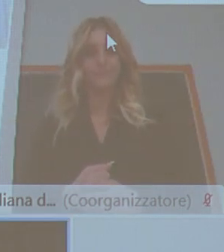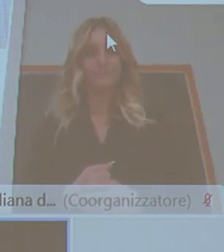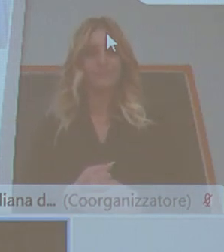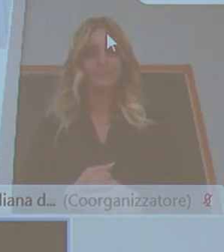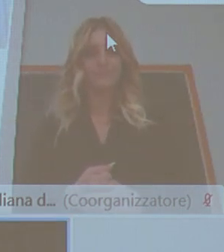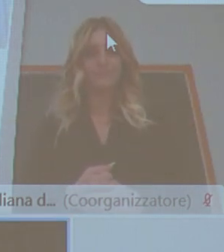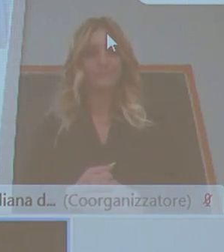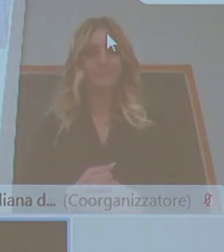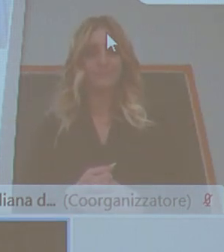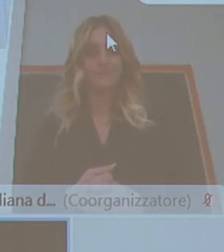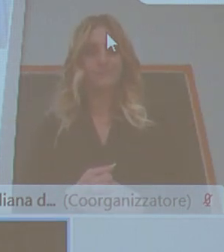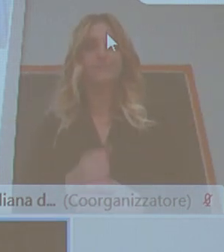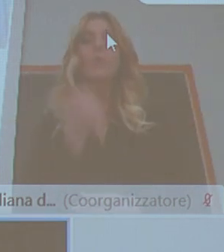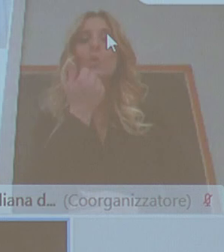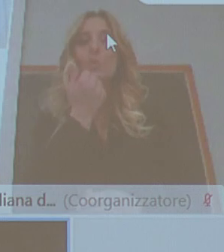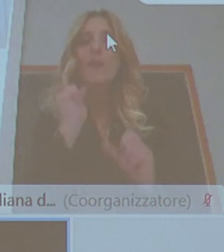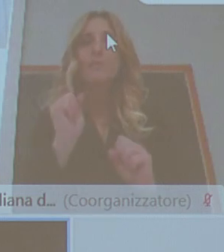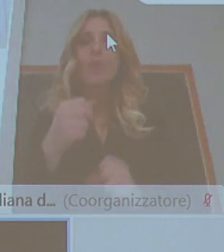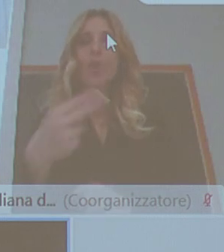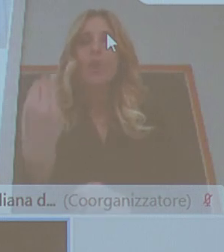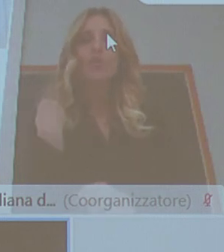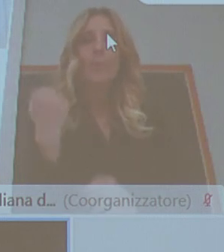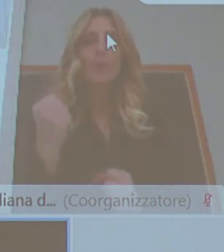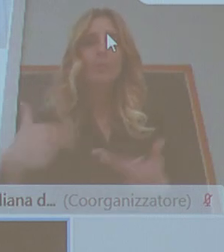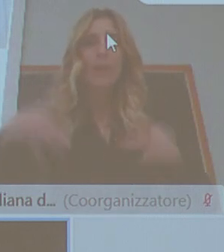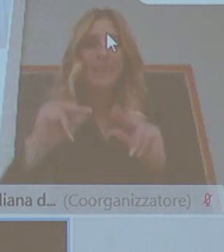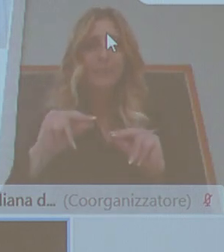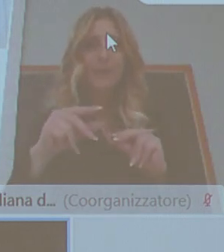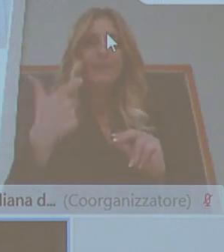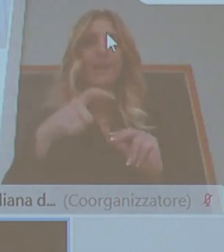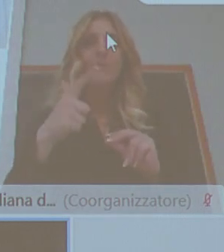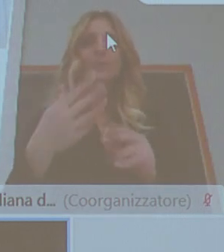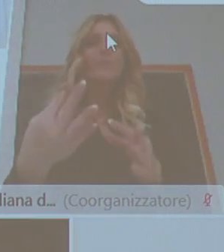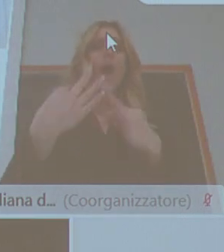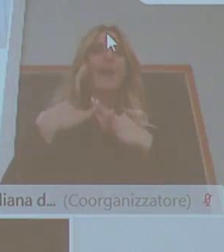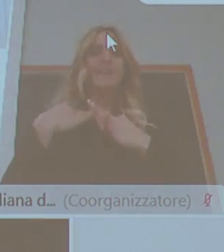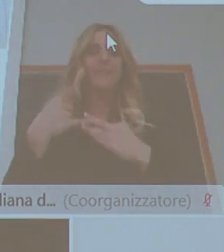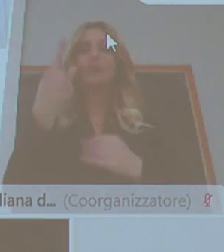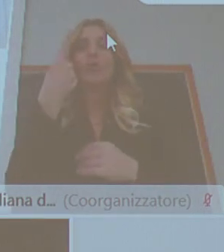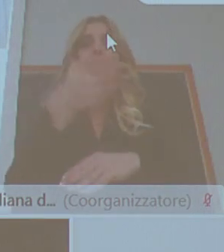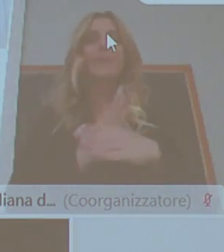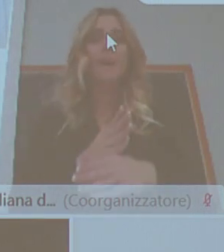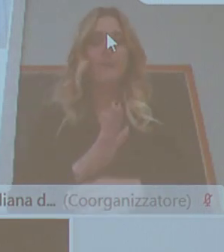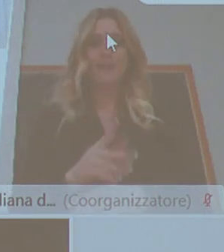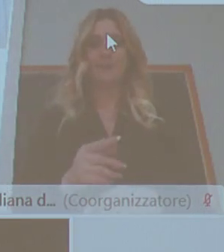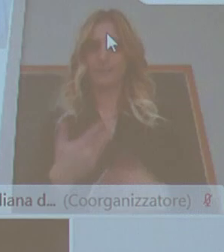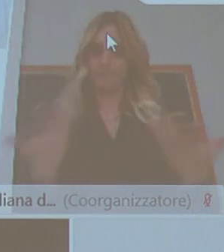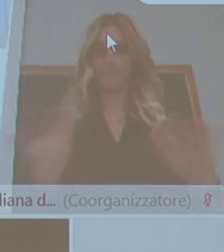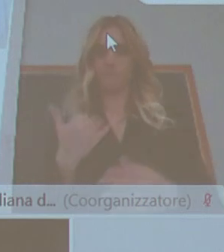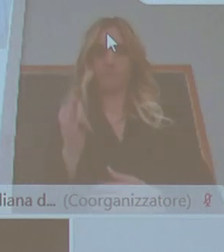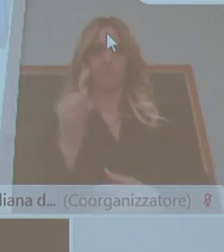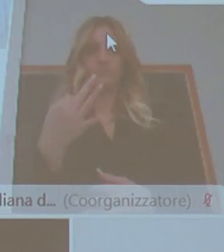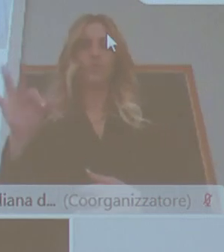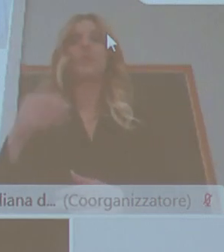Me la può ripetere la domanda, perché non mi è arrivata soltanto la prima parte, le chiedo scusa. No, ci mancherebbe. Allora, dicevamo che rispetto